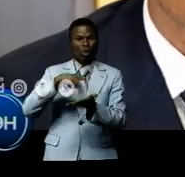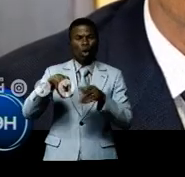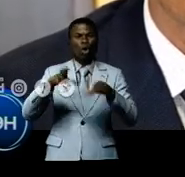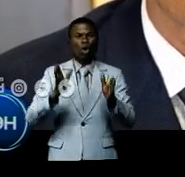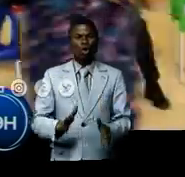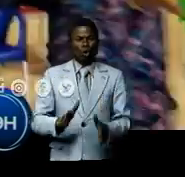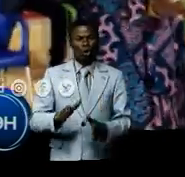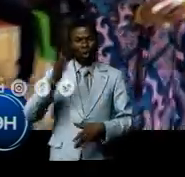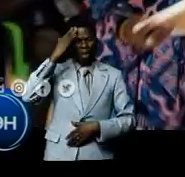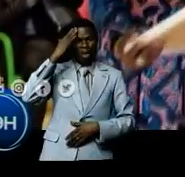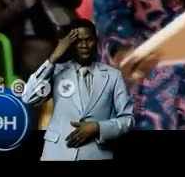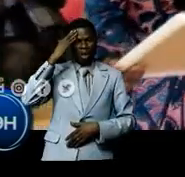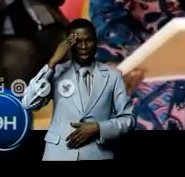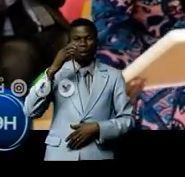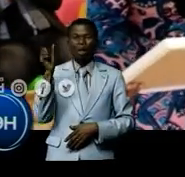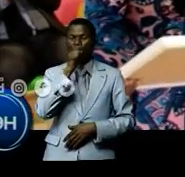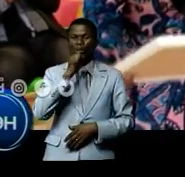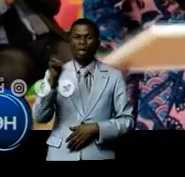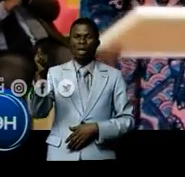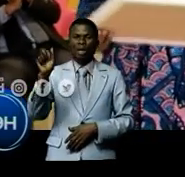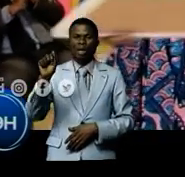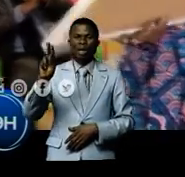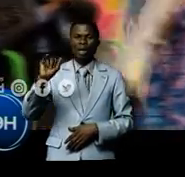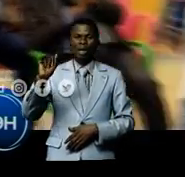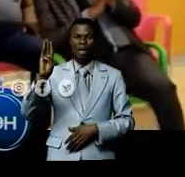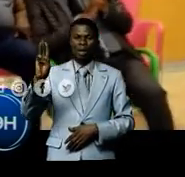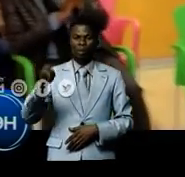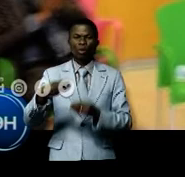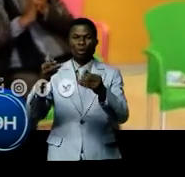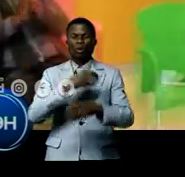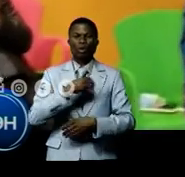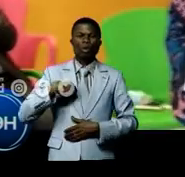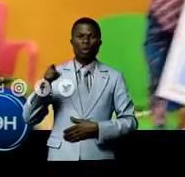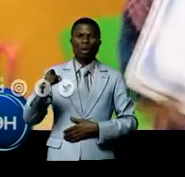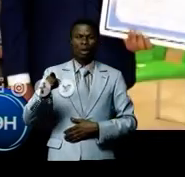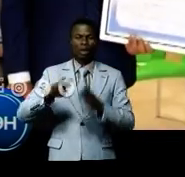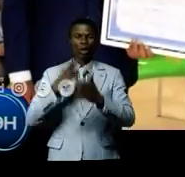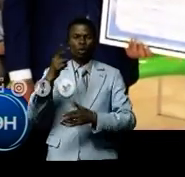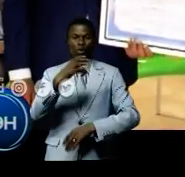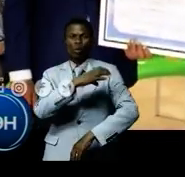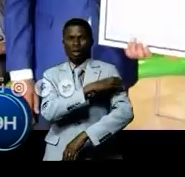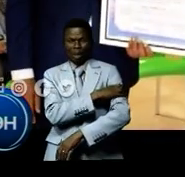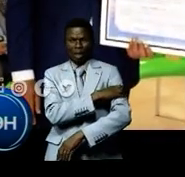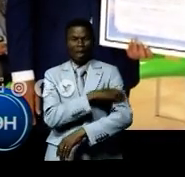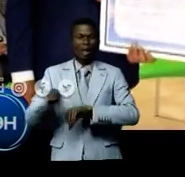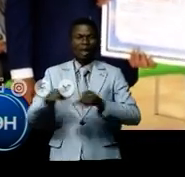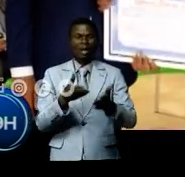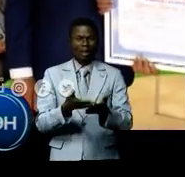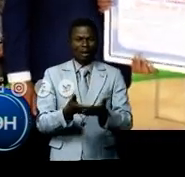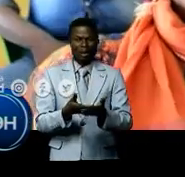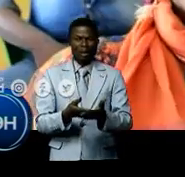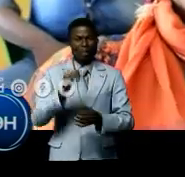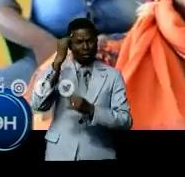congolaise, connu à travers l'émission Caribou Variété, décerné à Mami Ilela, double brassard de la cérémonie.